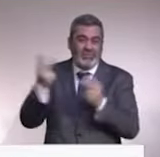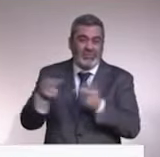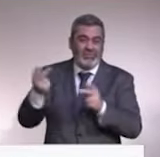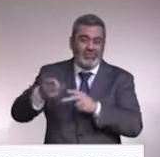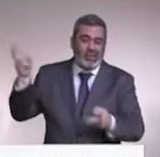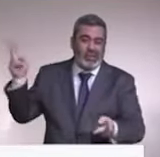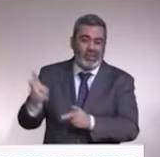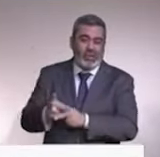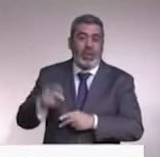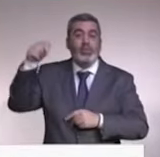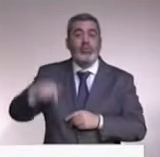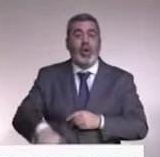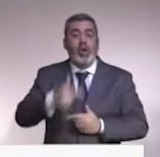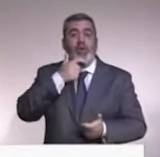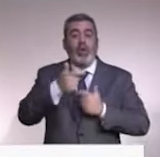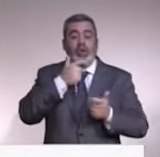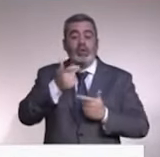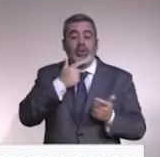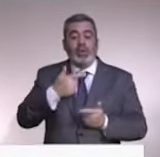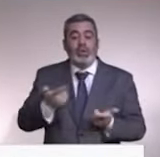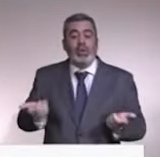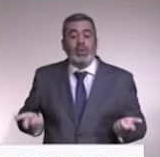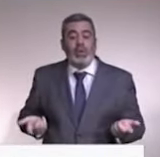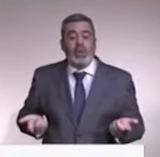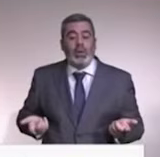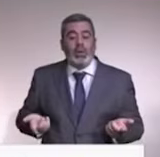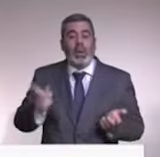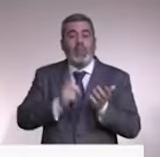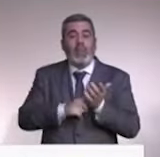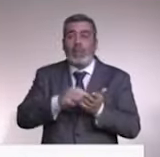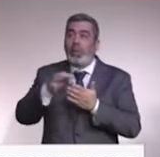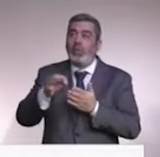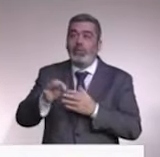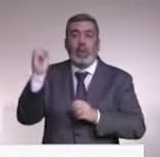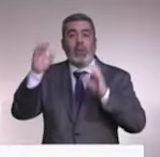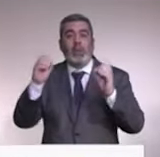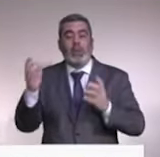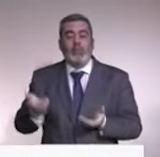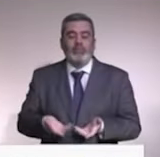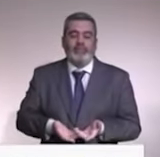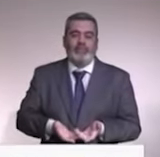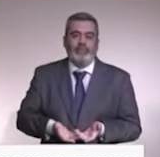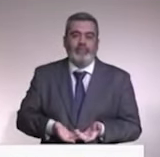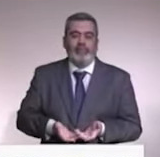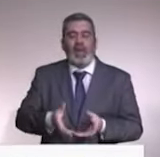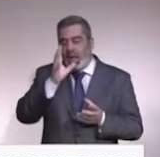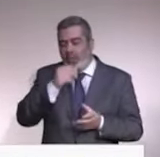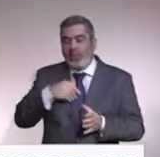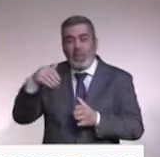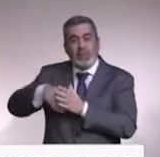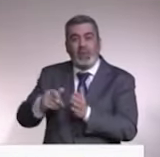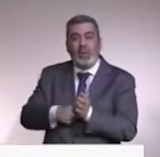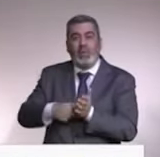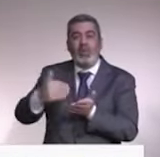έρχεται σήμερα και λέει ως διαμαγείας με έναν νόμο και με έναν άρθρο θα μπορεί αυτή να την καταργήσει. Οπότε πράγματι υπήρχαν αδικίες, γιατί υπήρχαν